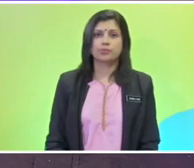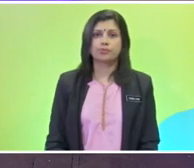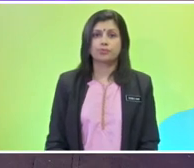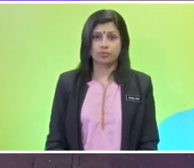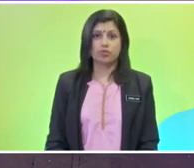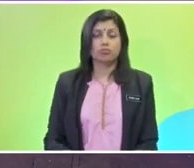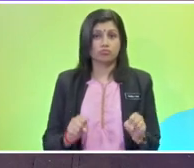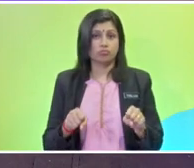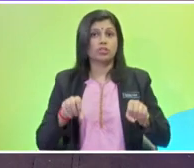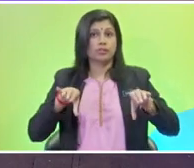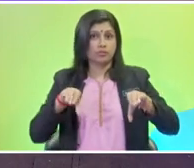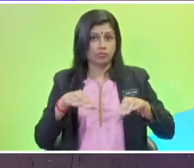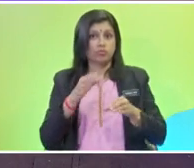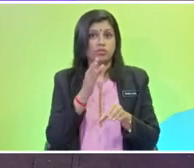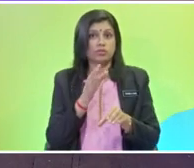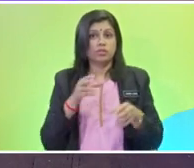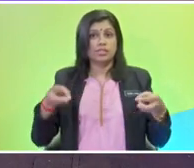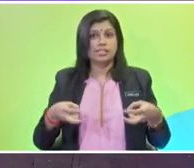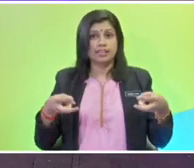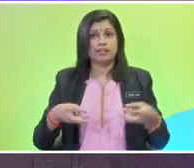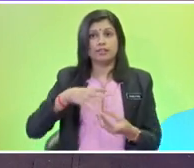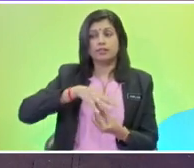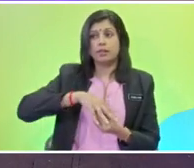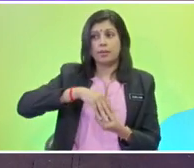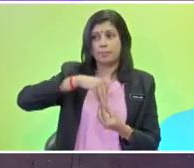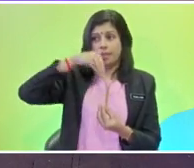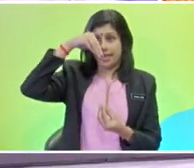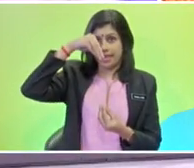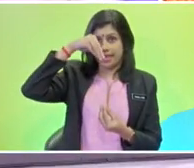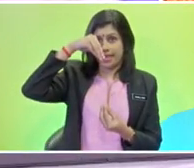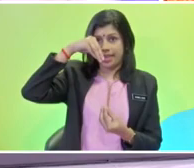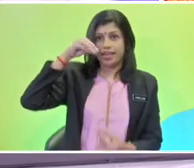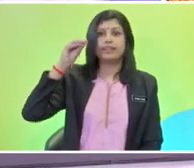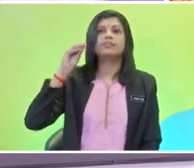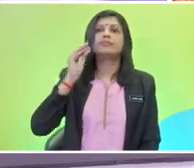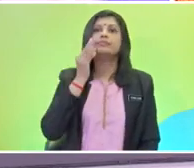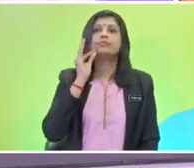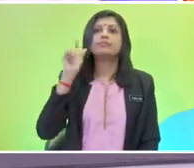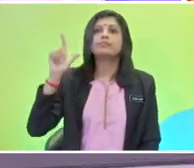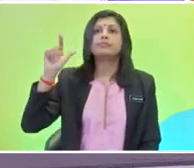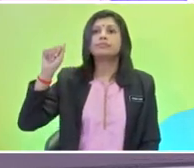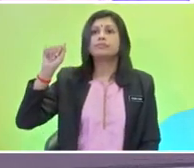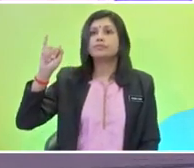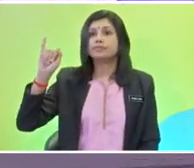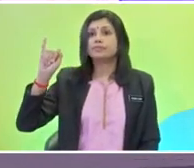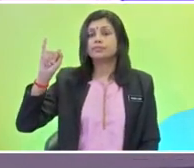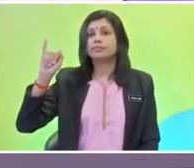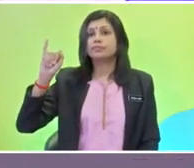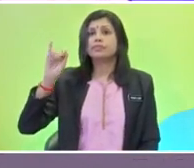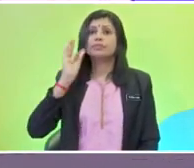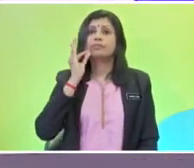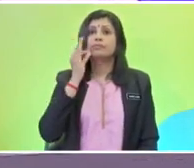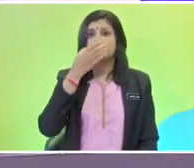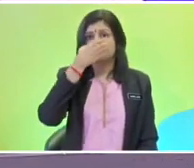potong siap-siap. Ini ialah buah pear. Buah lai. Buah